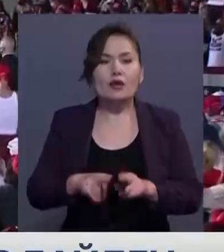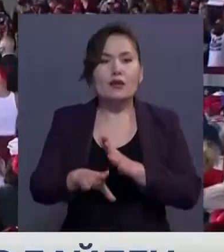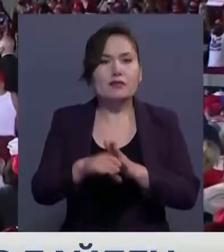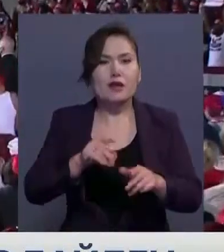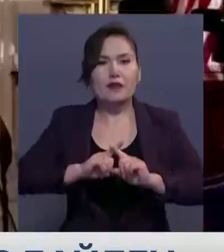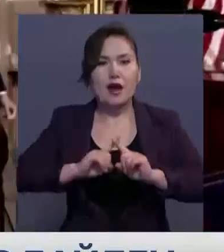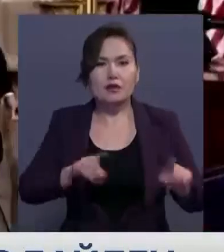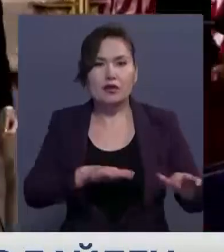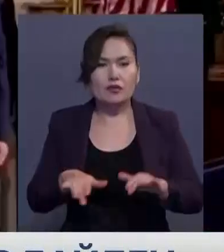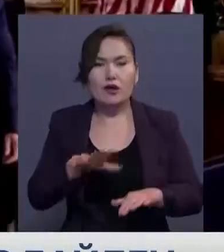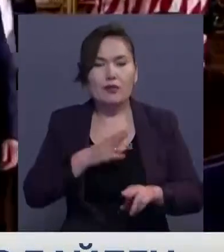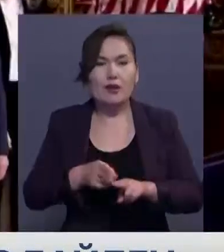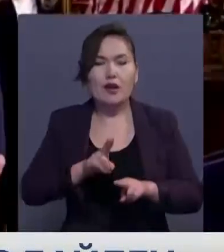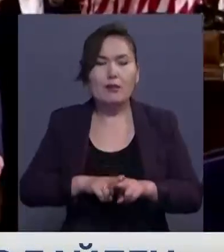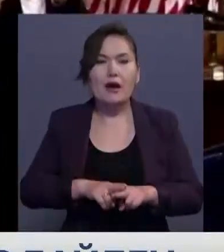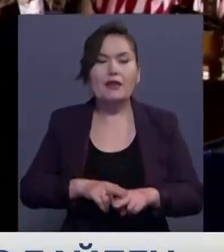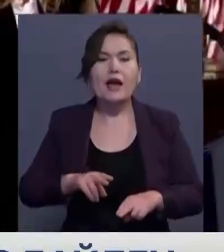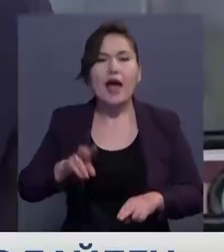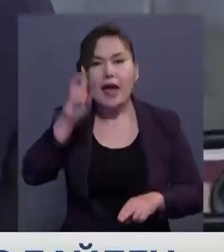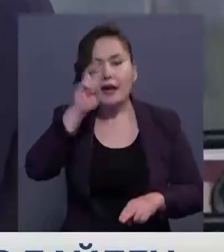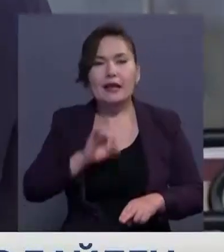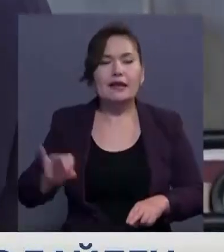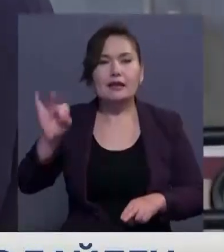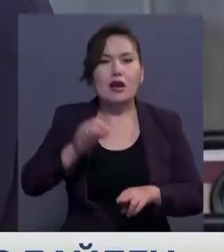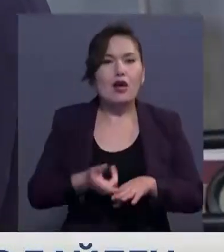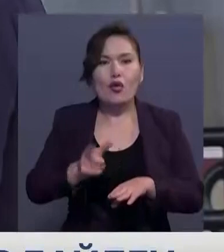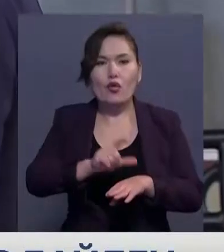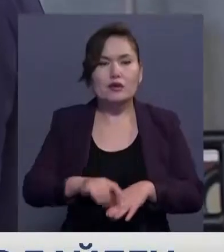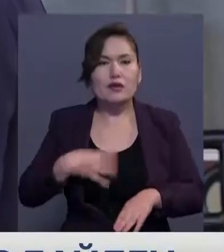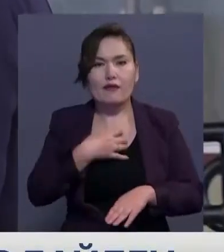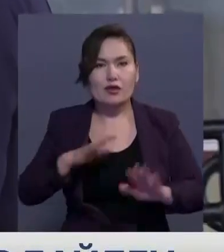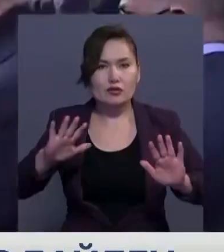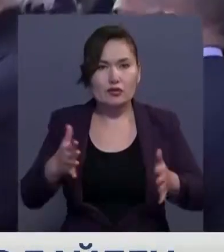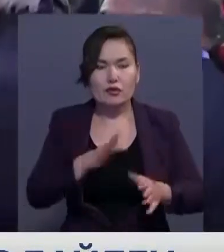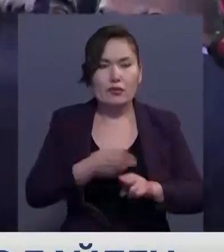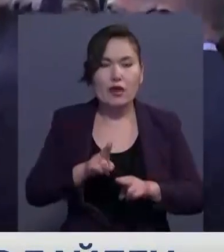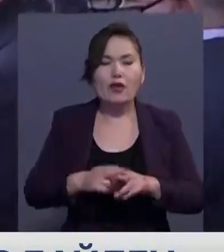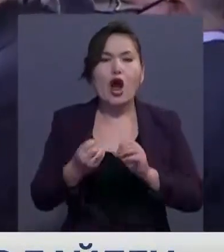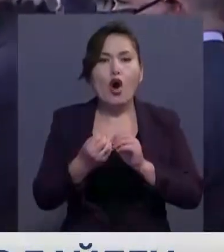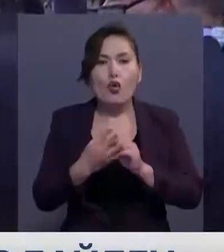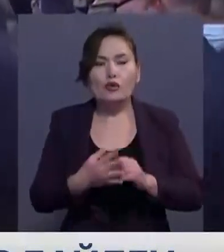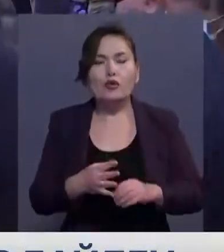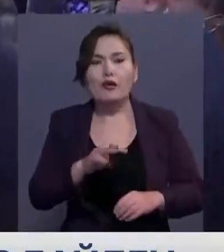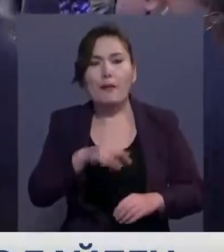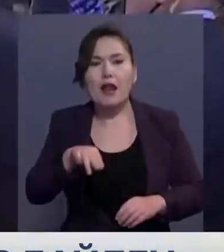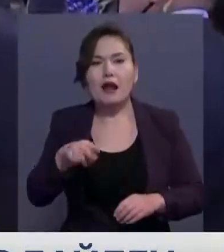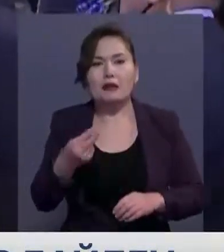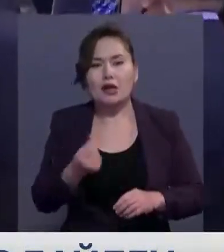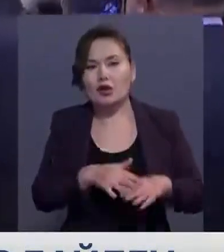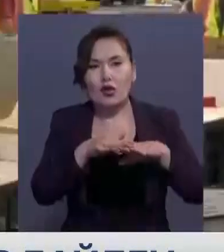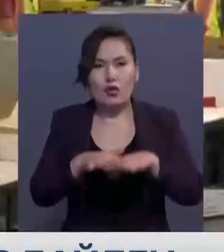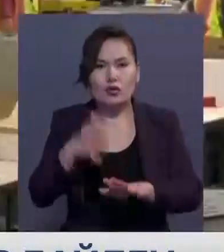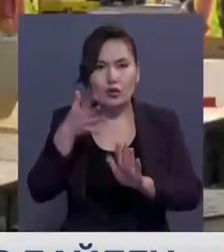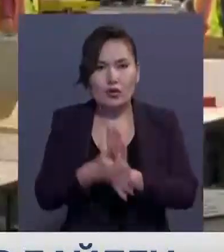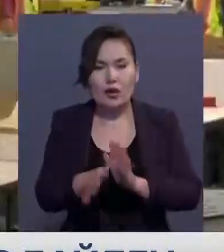ерекше өтті. Ерекшелігі сол, ол ел тарихындағы ең қымбат саяси шара болып отыр. Оған 14 миллиард доллардан астам қаражат